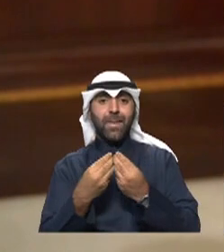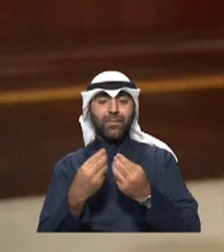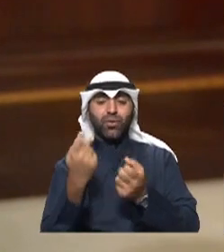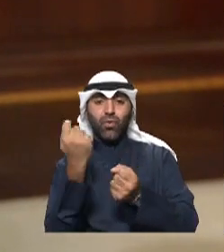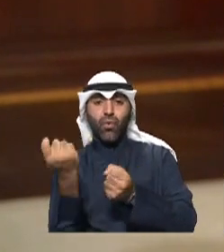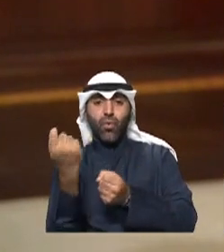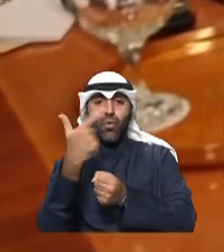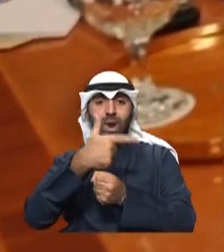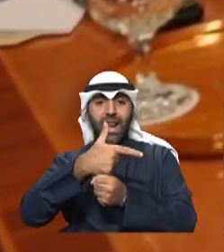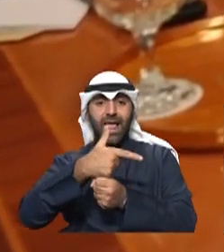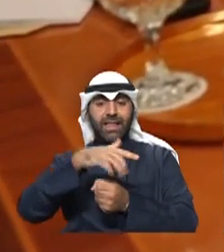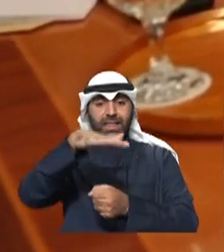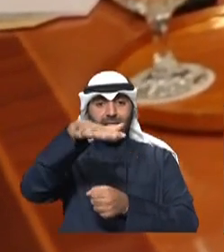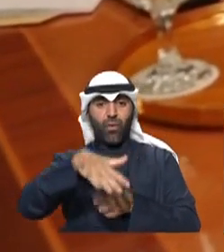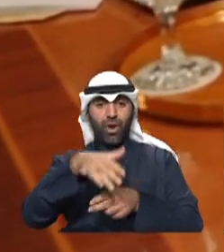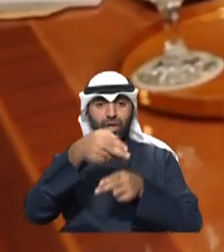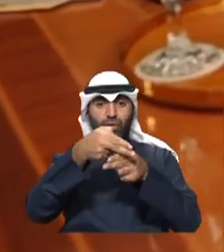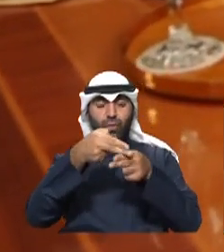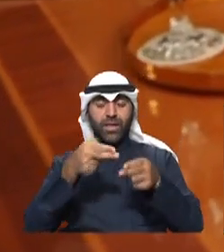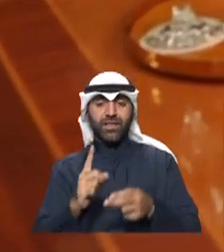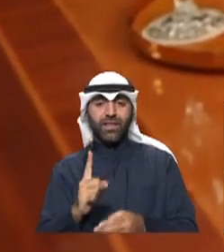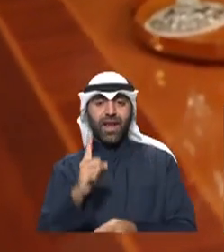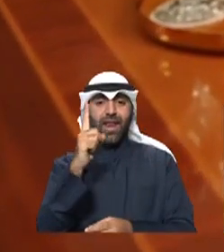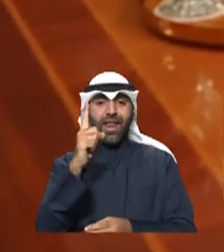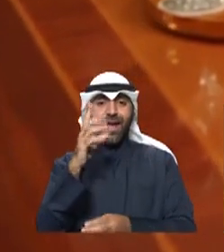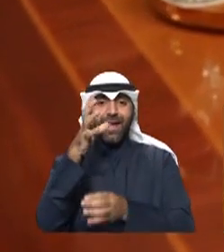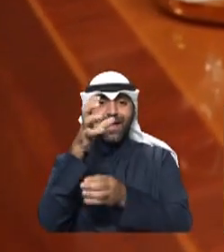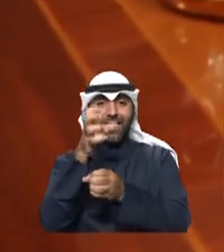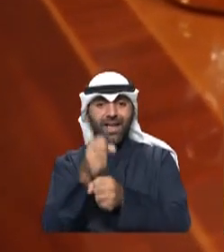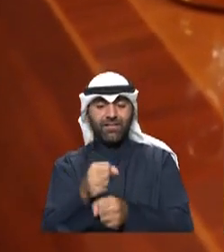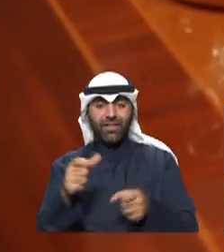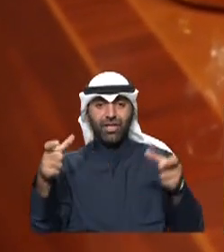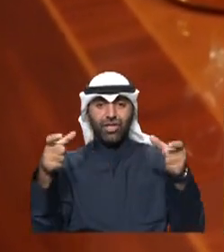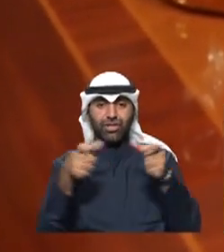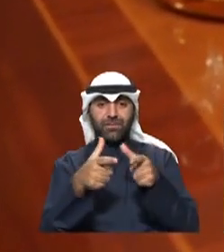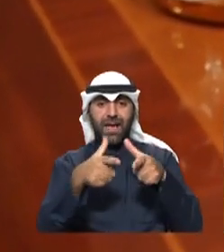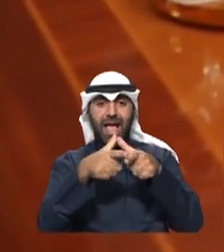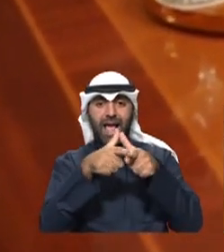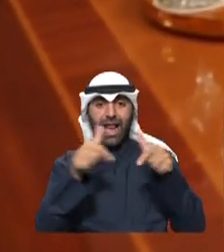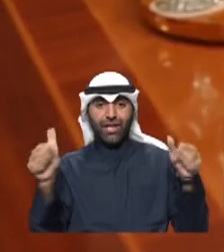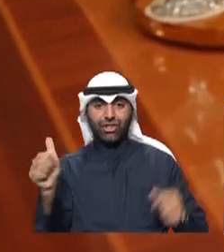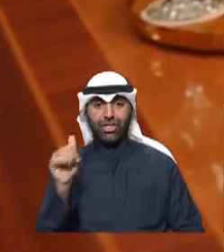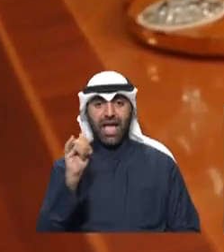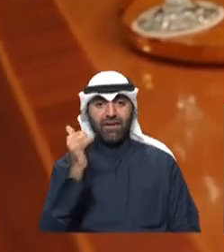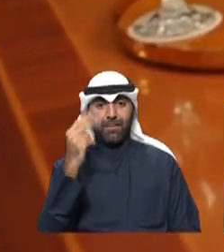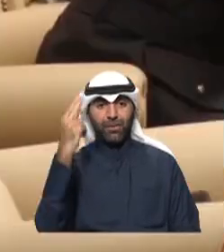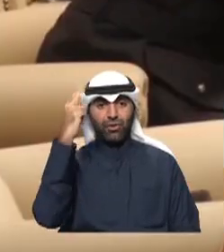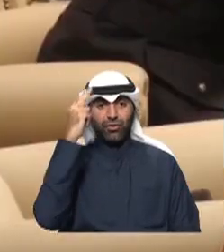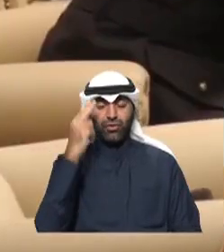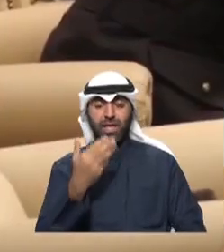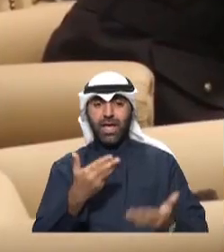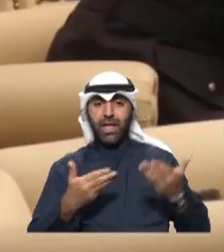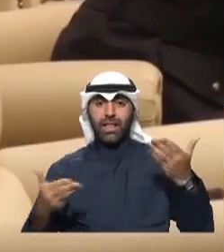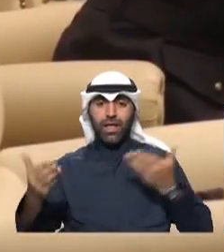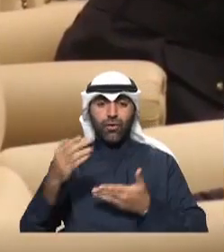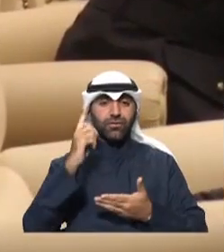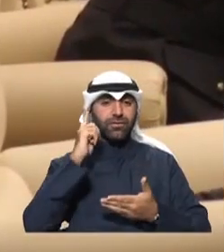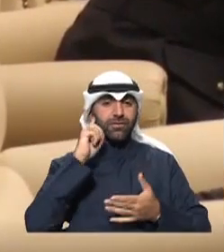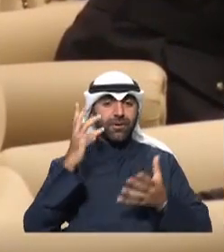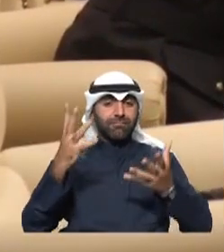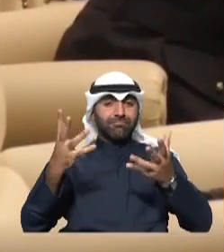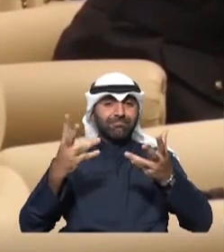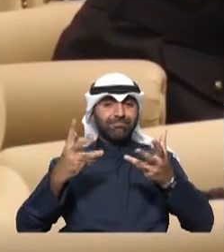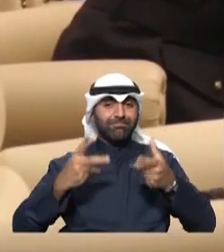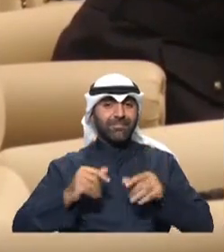والاربعين للمجلس الاعلى لدول الخليج العربي التي عقدت في مدينه الرياض من المملكه العربيه السعوديه